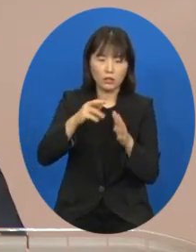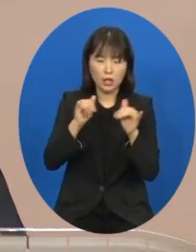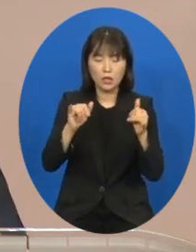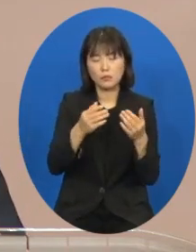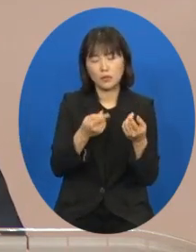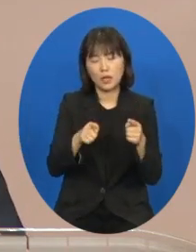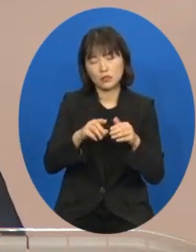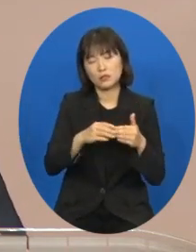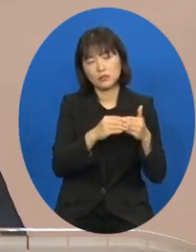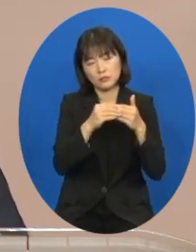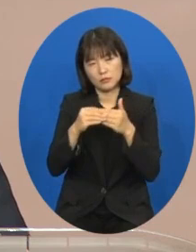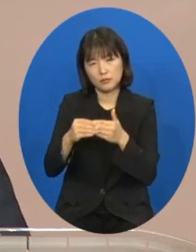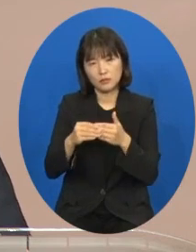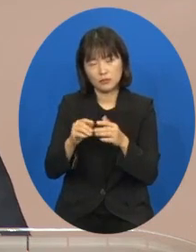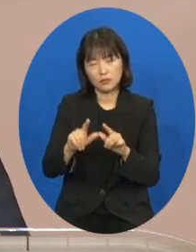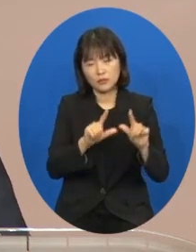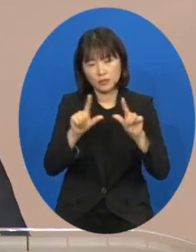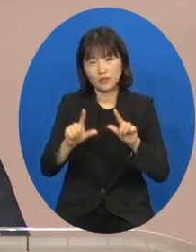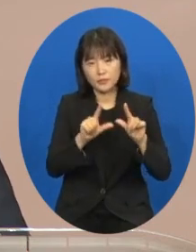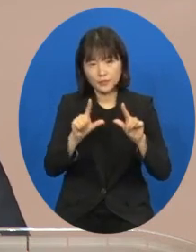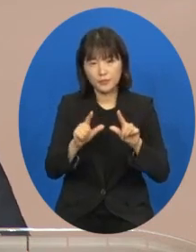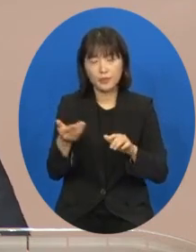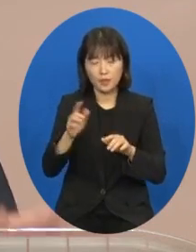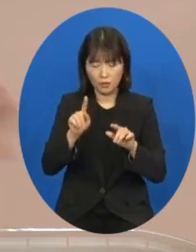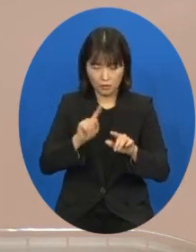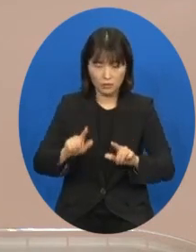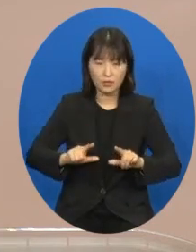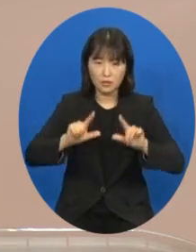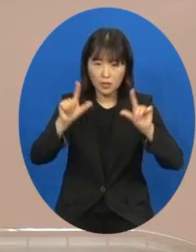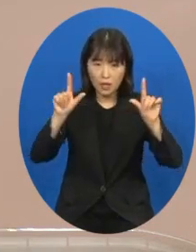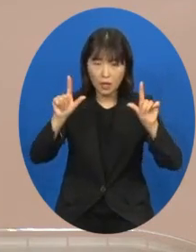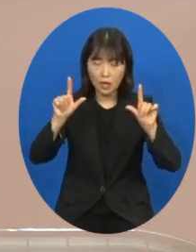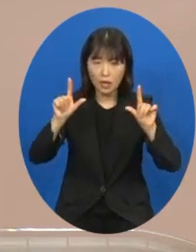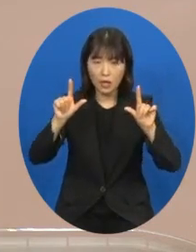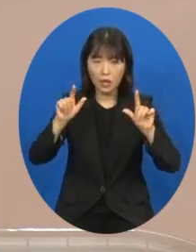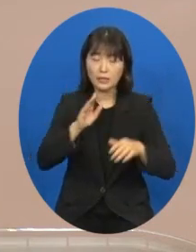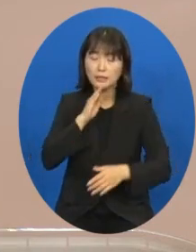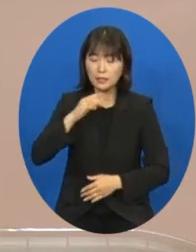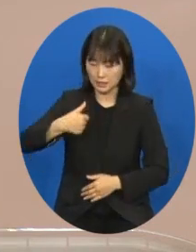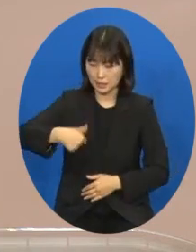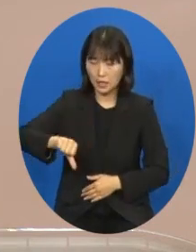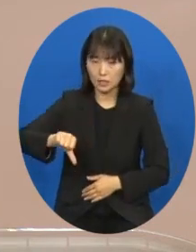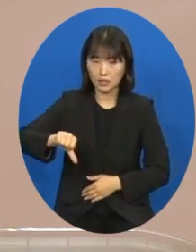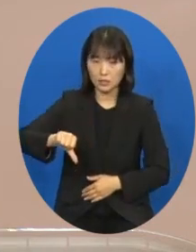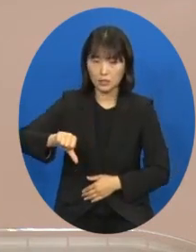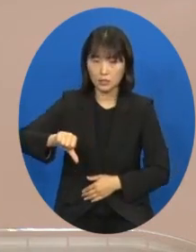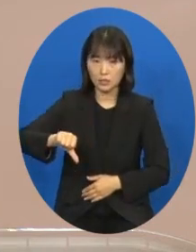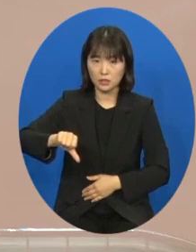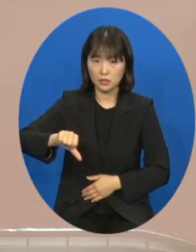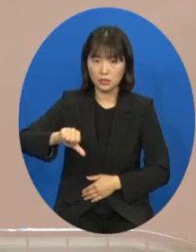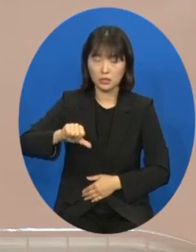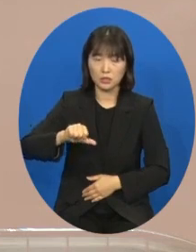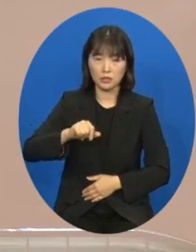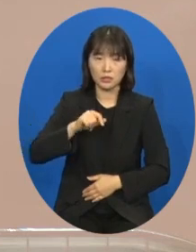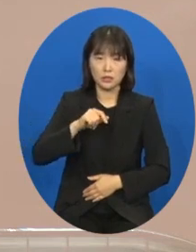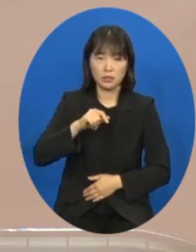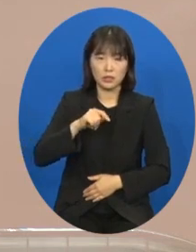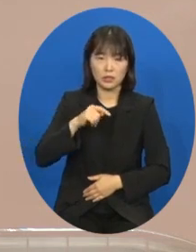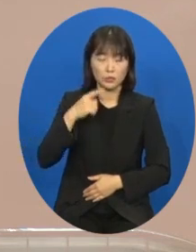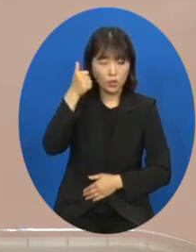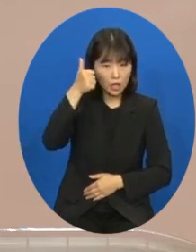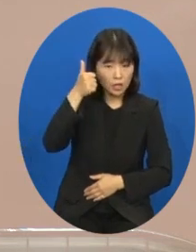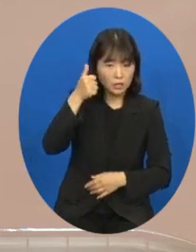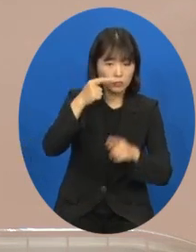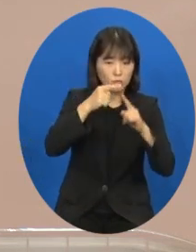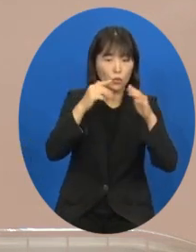분이에요. 근데 어느 날 세상에 아들이 자기가 목회하는 교회에